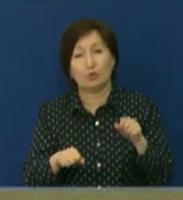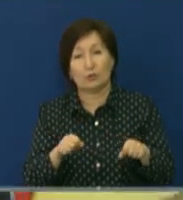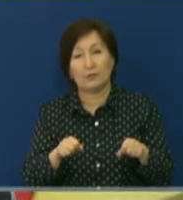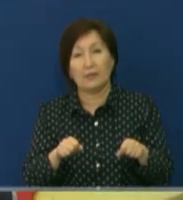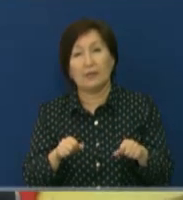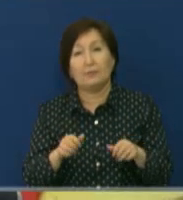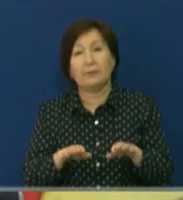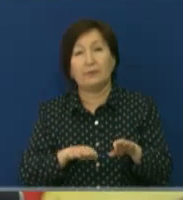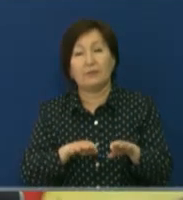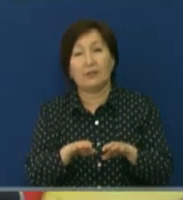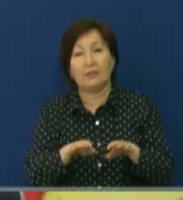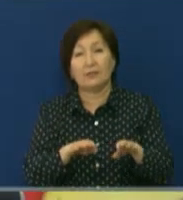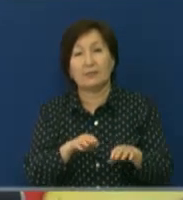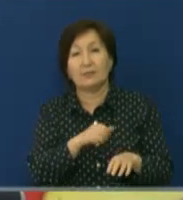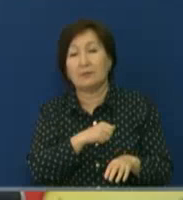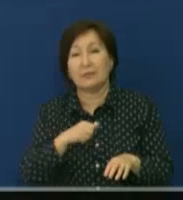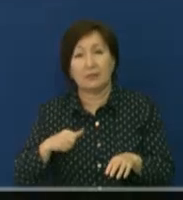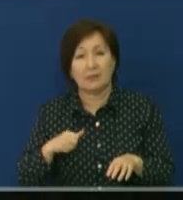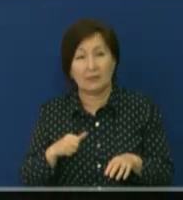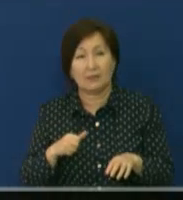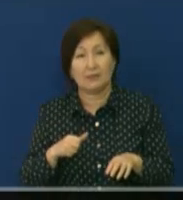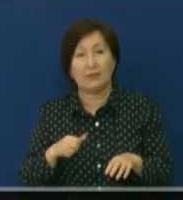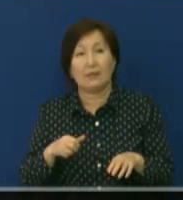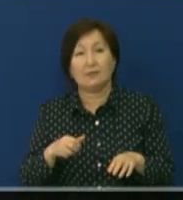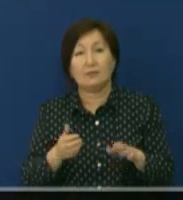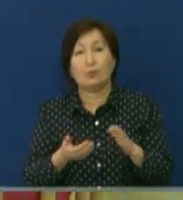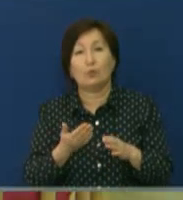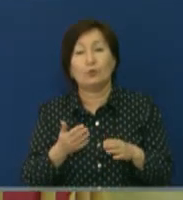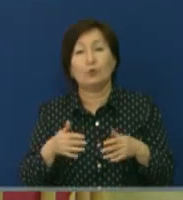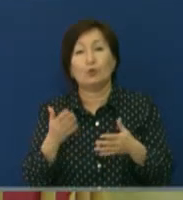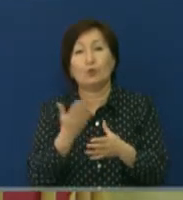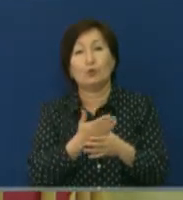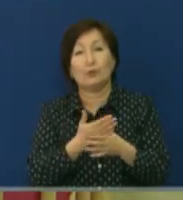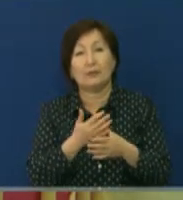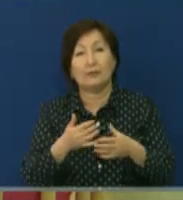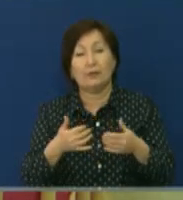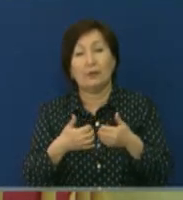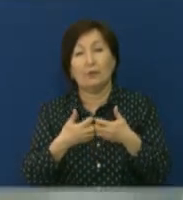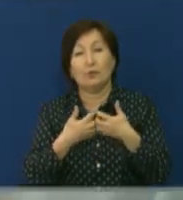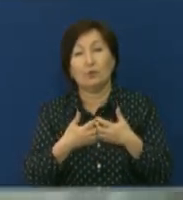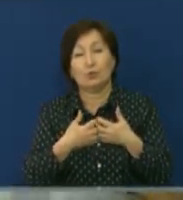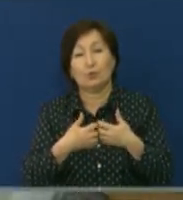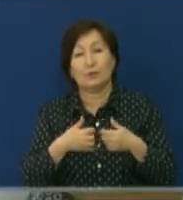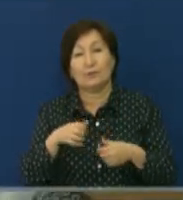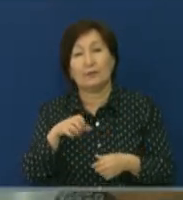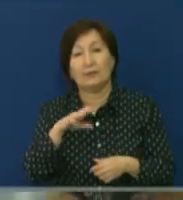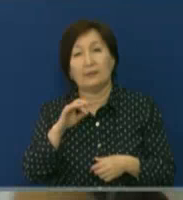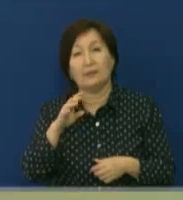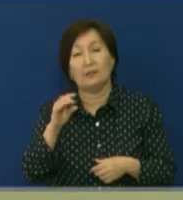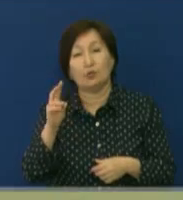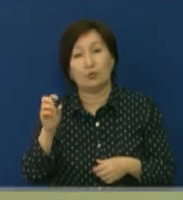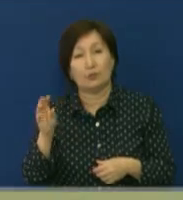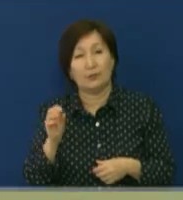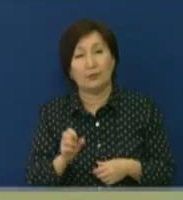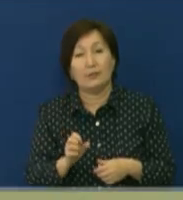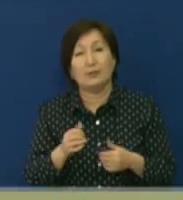аппарата в этом году эти устройства устанавливаются в ряде мест страны при поддержке фондов развитие социальных проектов специально